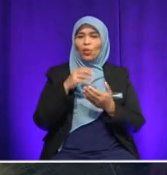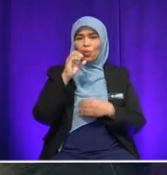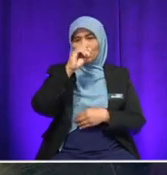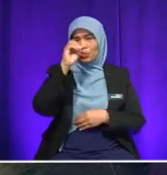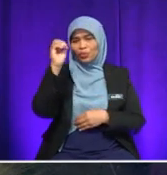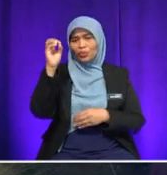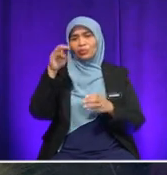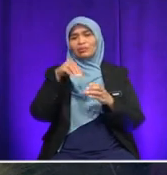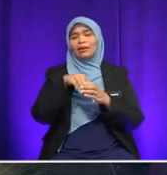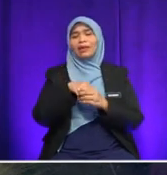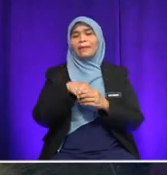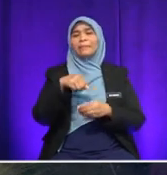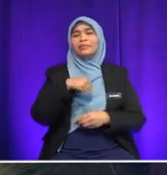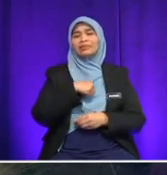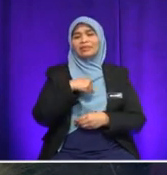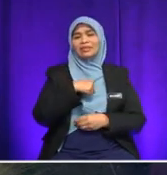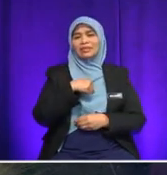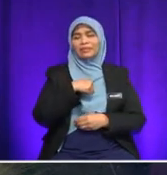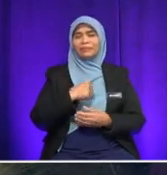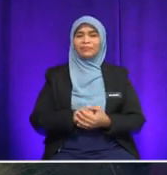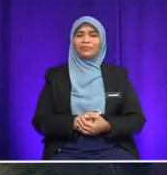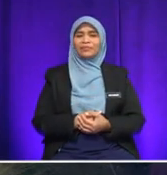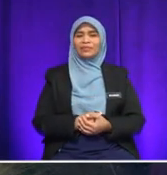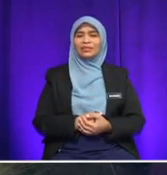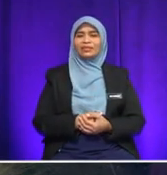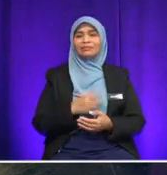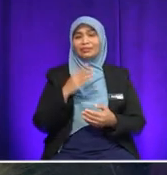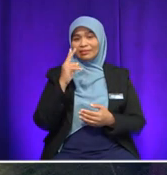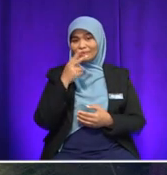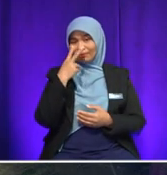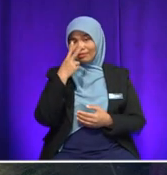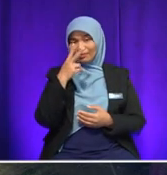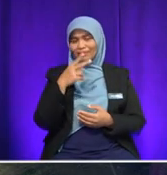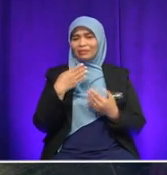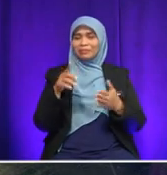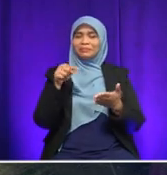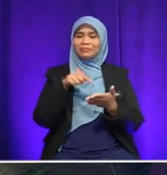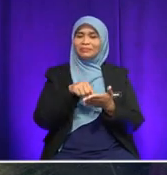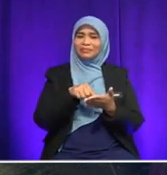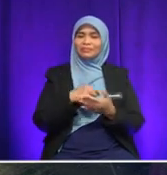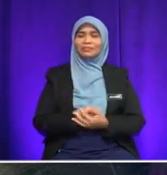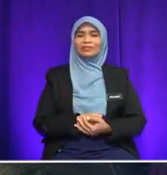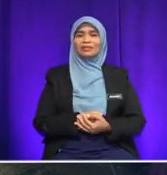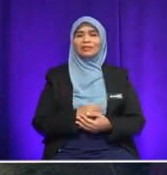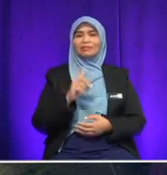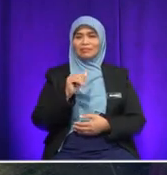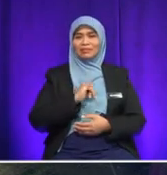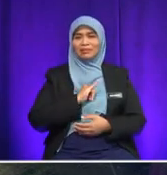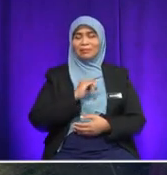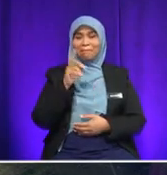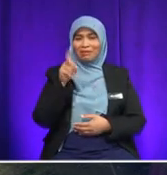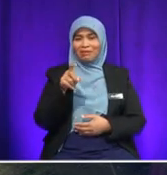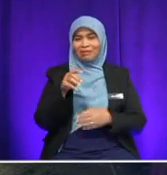apa-apa pun. Nanti kita tengok selepas ini macam mana. Baik. Saya pasti murid-murid kat rumah pun, ya Allah,